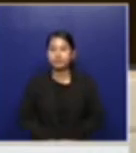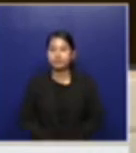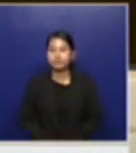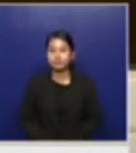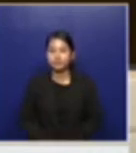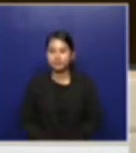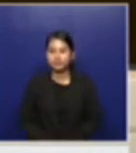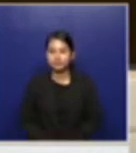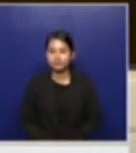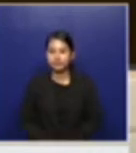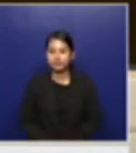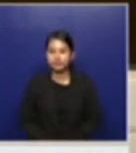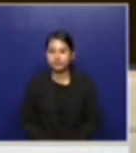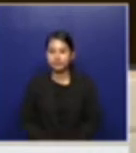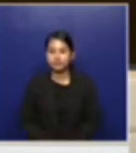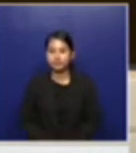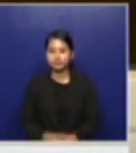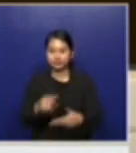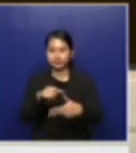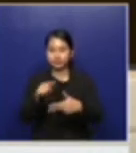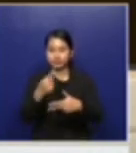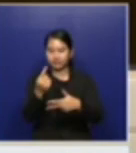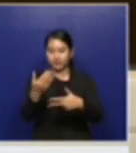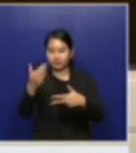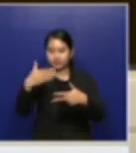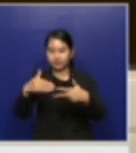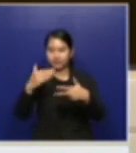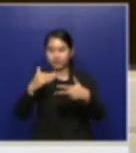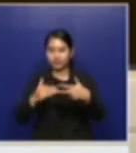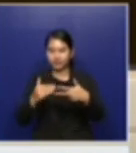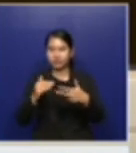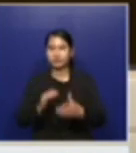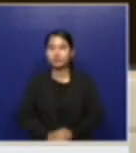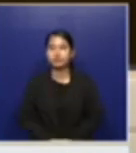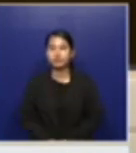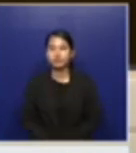พัฒน์ท่านมานพคีรีโพดลและท่านวีรกรคำประกอบเชิญหมอจตุรงค์